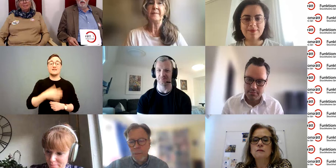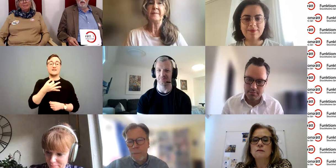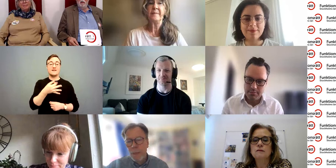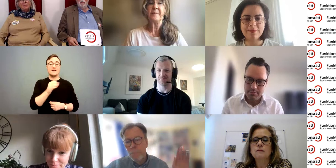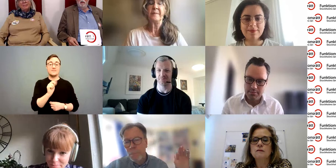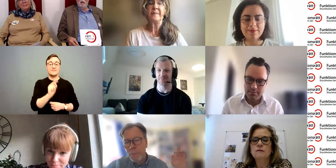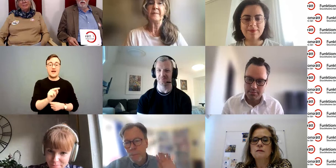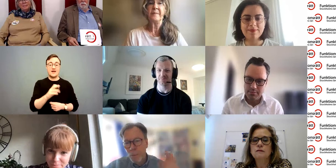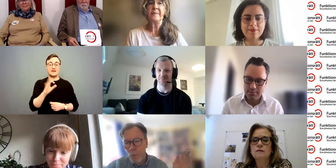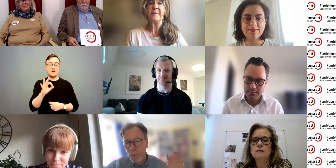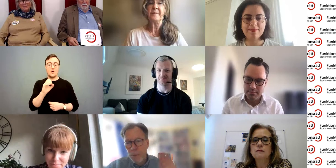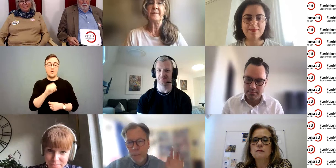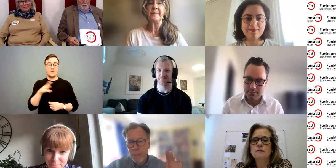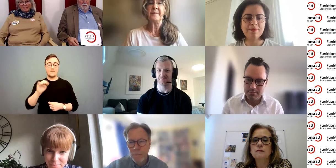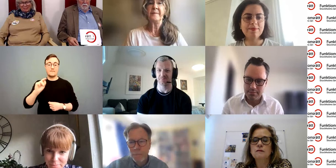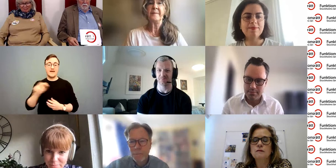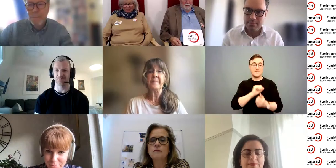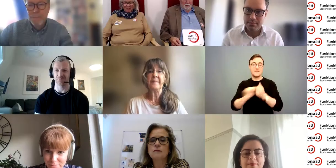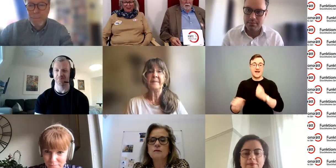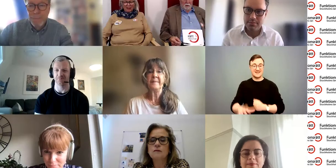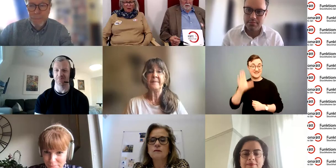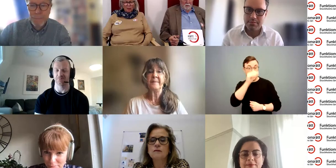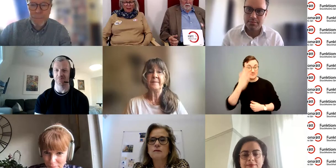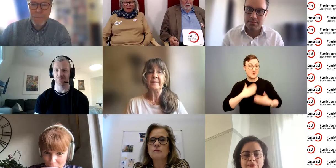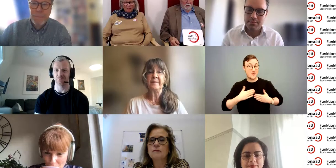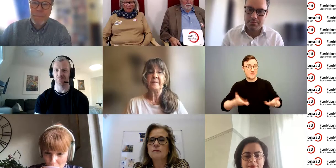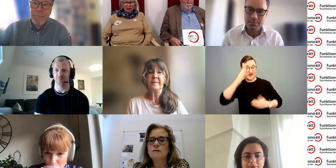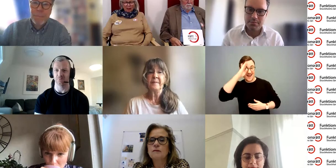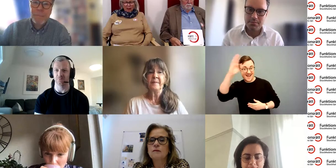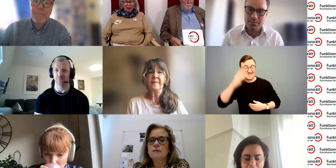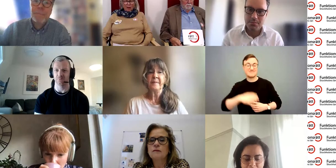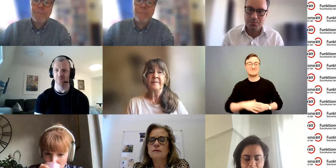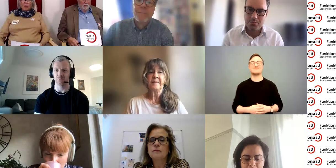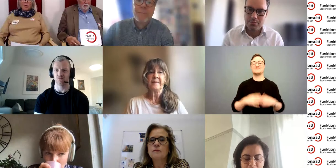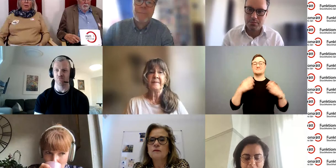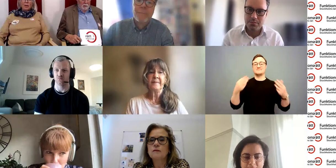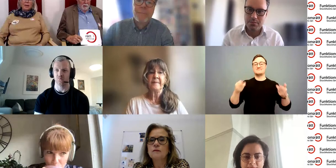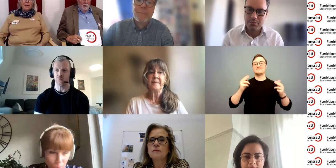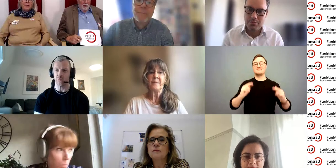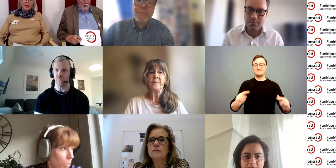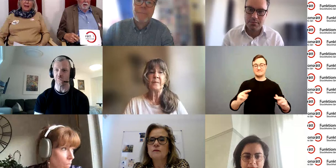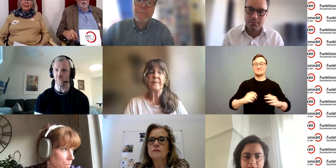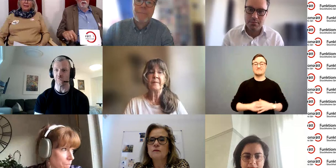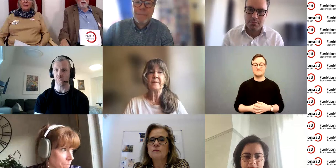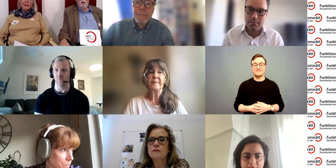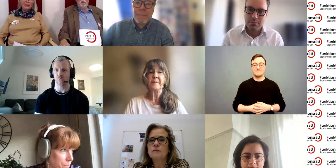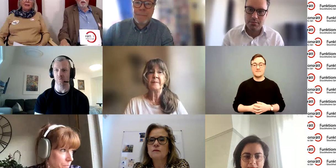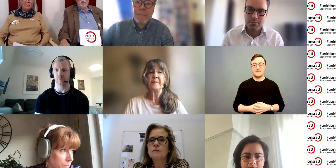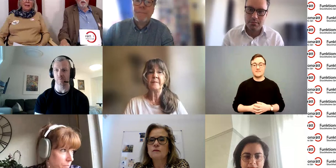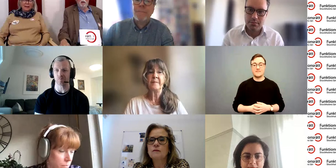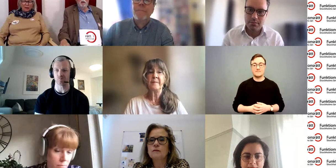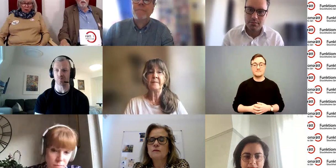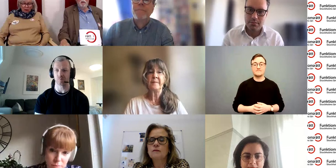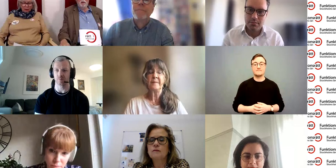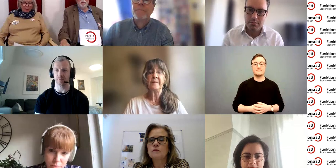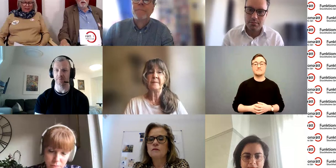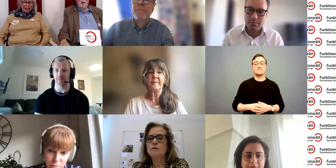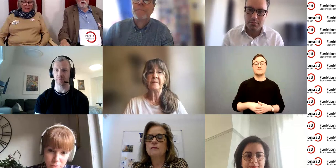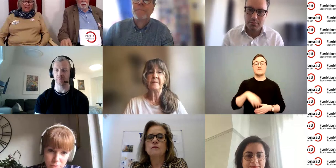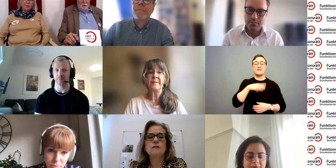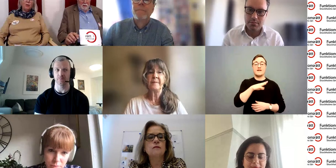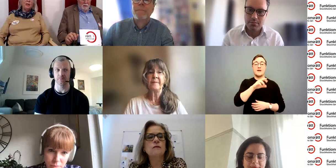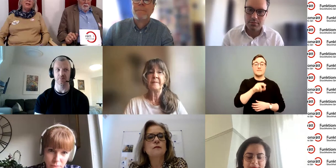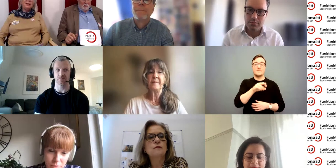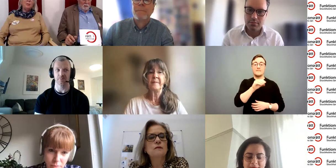Hommerberg. Ja, god morgon. Hejsan. Välkommen. Och Maria Fält är med idag som